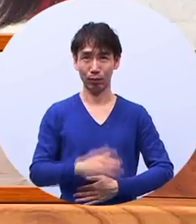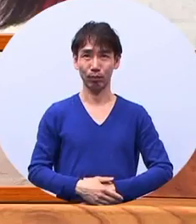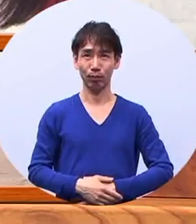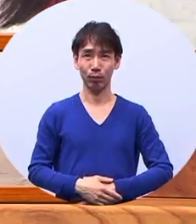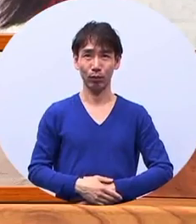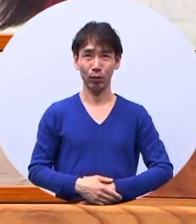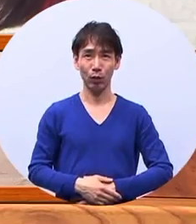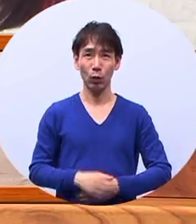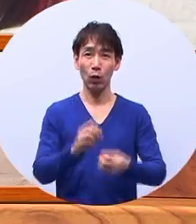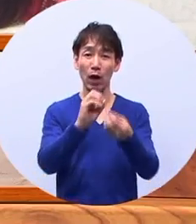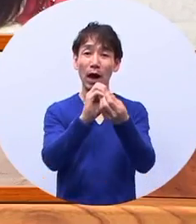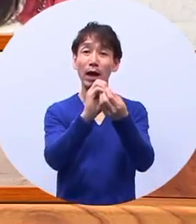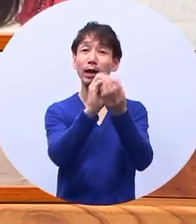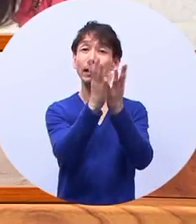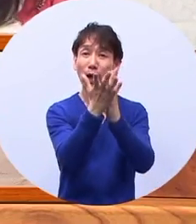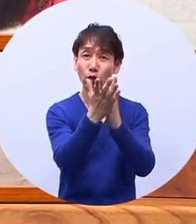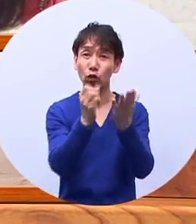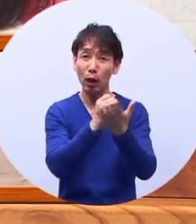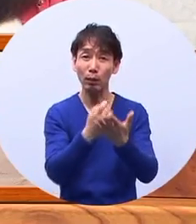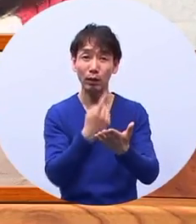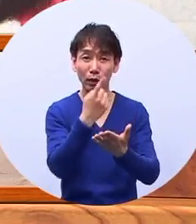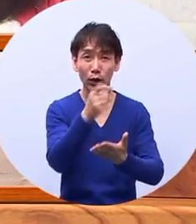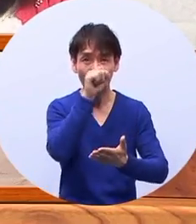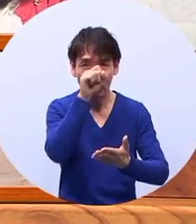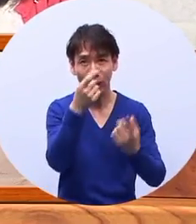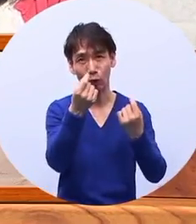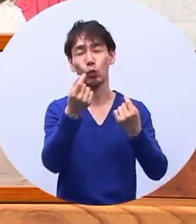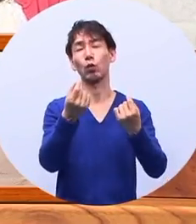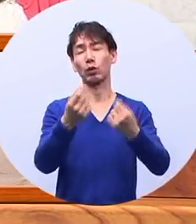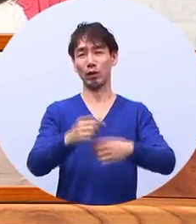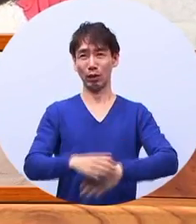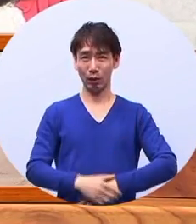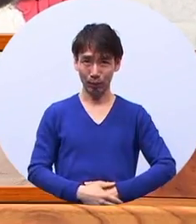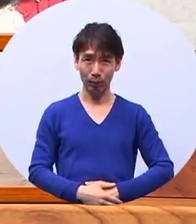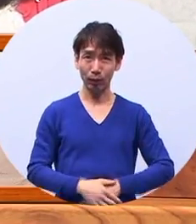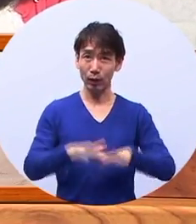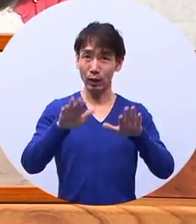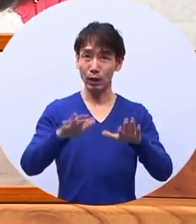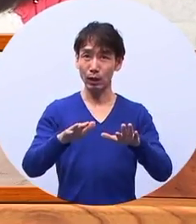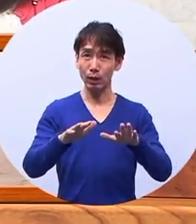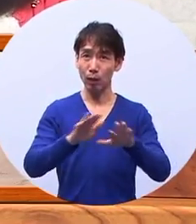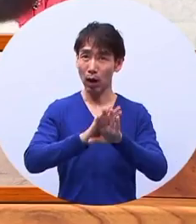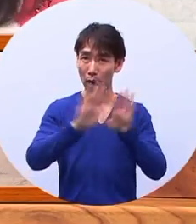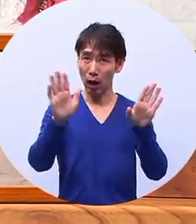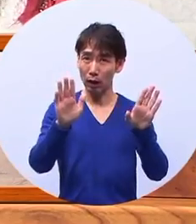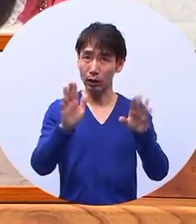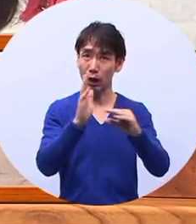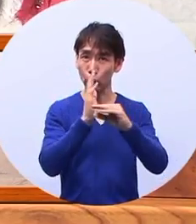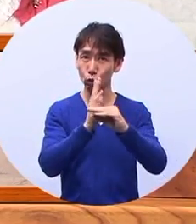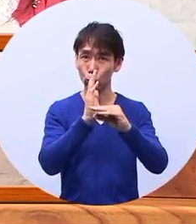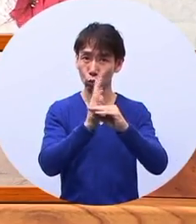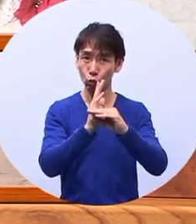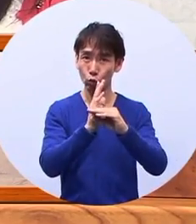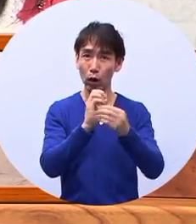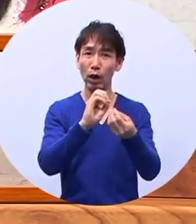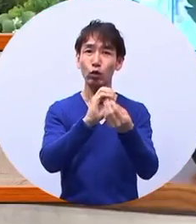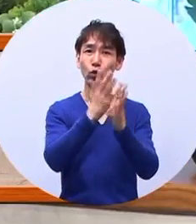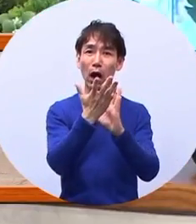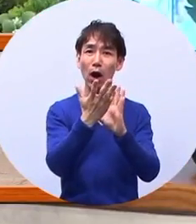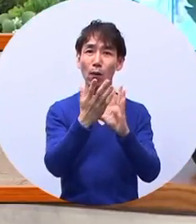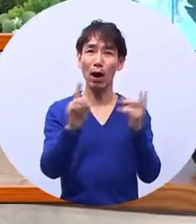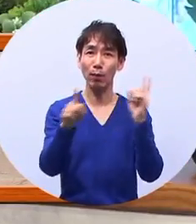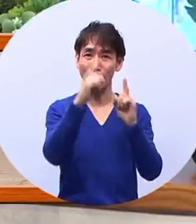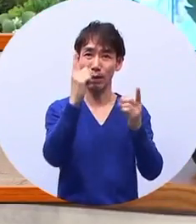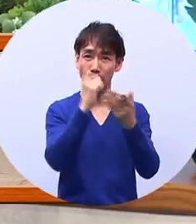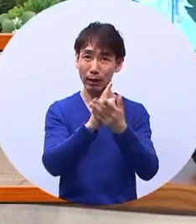じゃあそのタイミングに合わせていくのがいいです ね。なるほど。では今開催中なのはフラワーフェスタだけということですか？ あとは